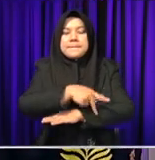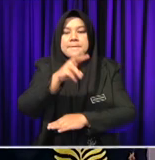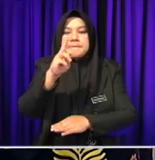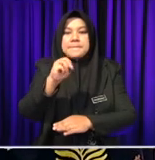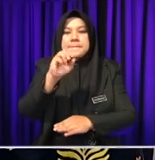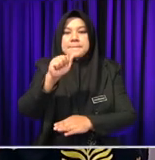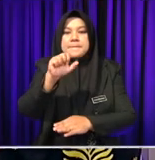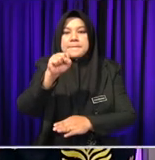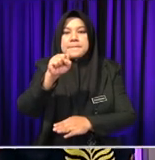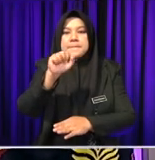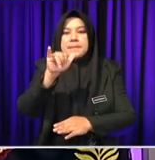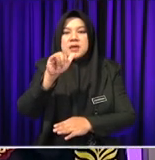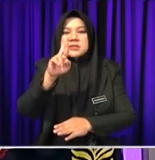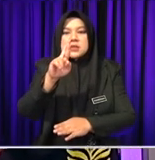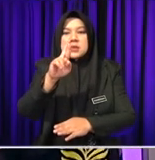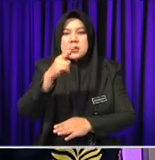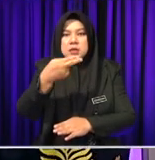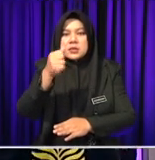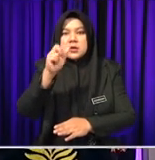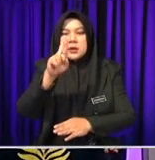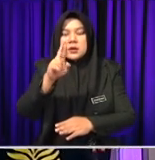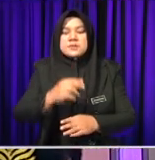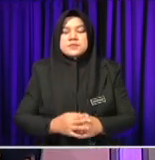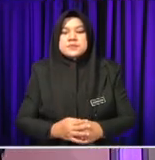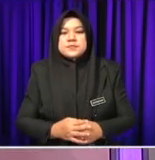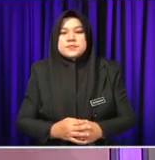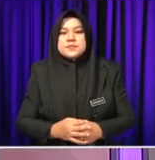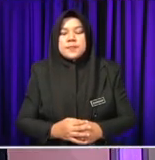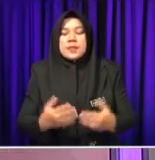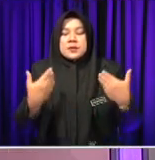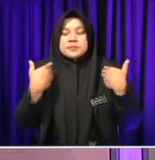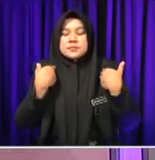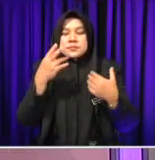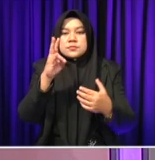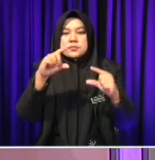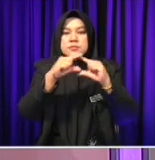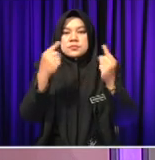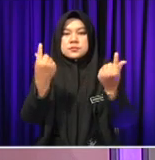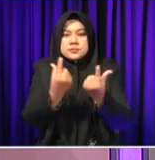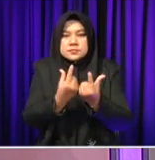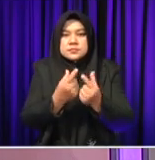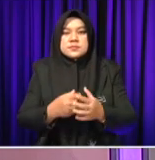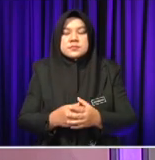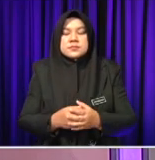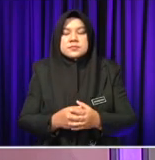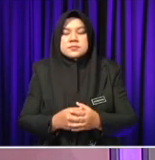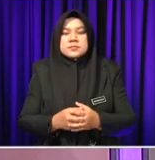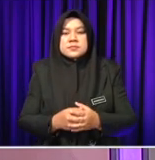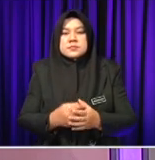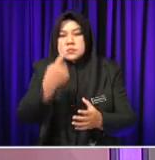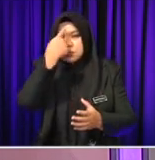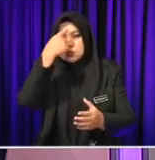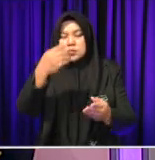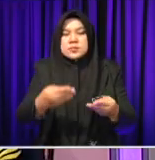Baiklah seterusnya jika lihat di dalam skrin Ustazah okey Tujuh golongan Ustazah telah rumuskan okey di sini untuk